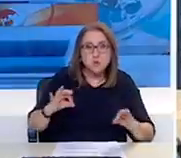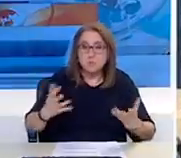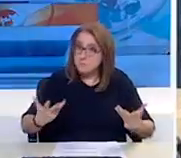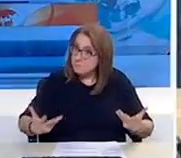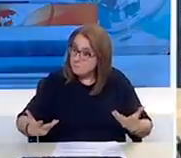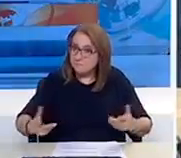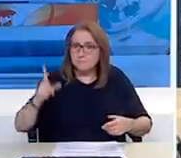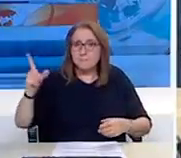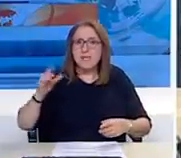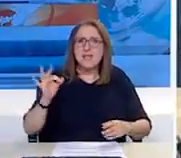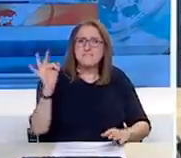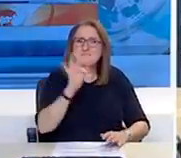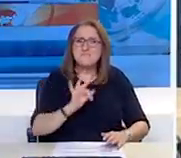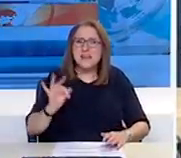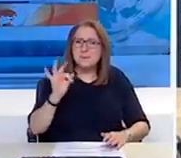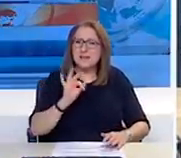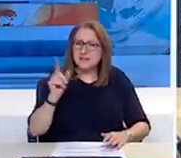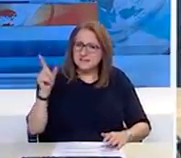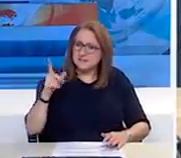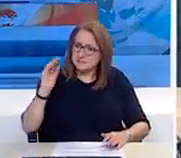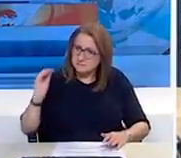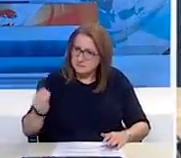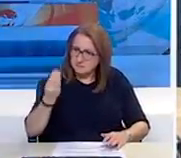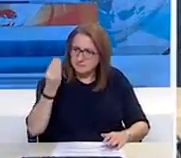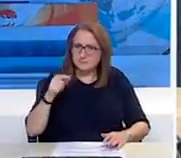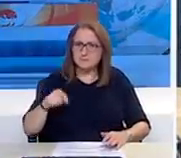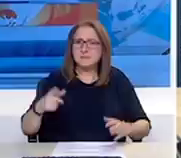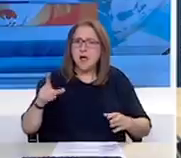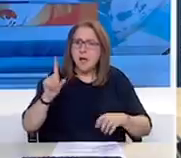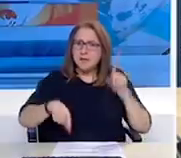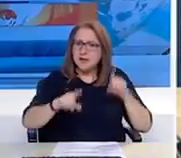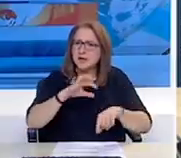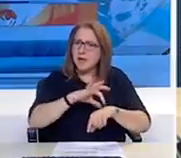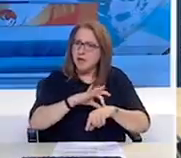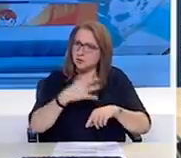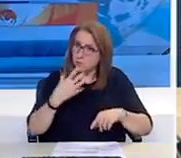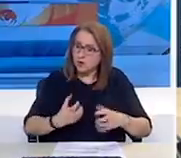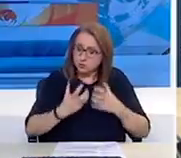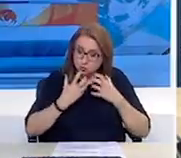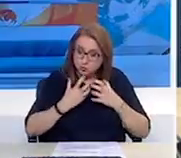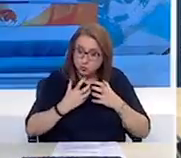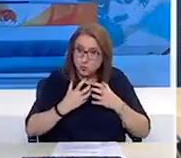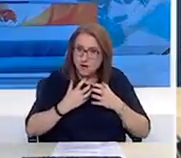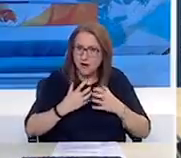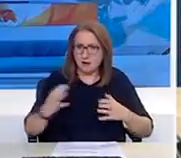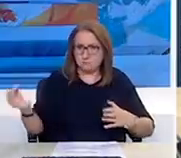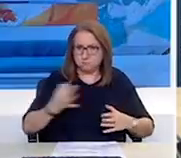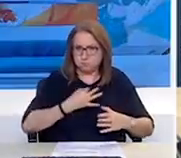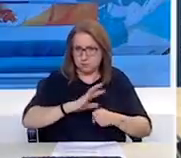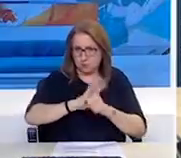Βρήκαν σε ανθρώπους οι οποίοι έπασχαν από την νόσο την καινούργια, την COVID-19, σοβαρά, χαμηλά επίπεδα βιταμίνης